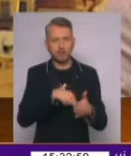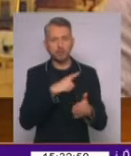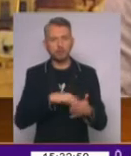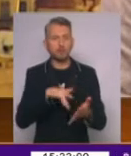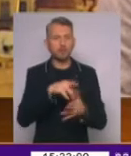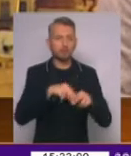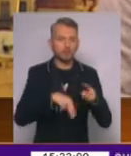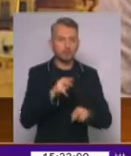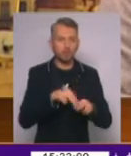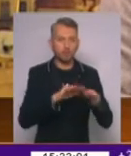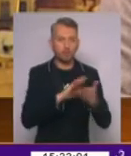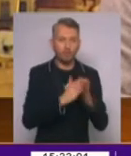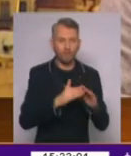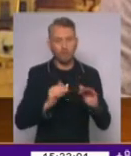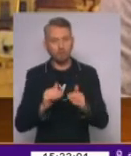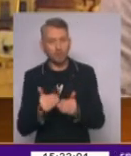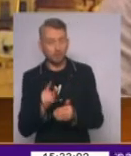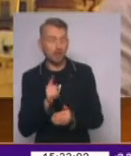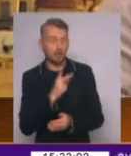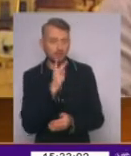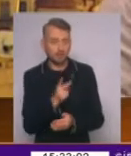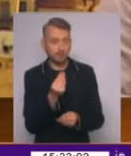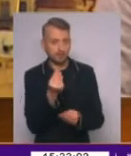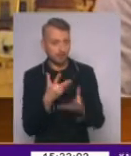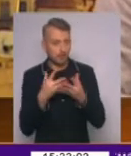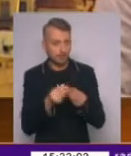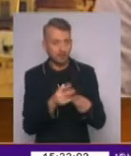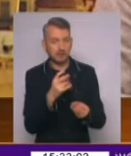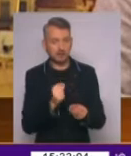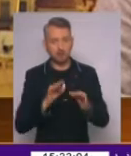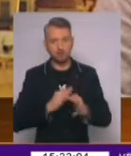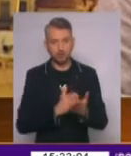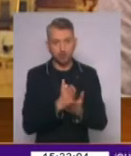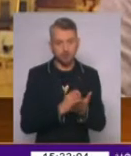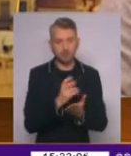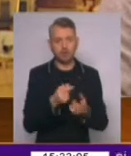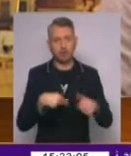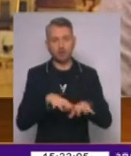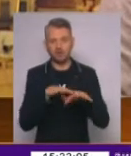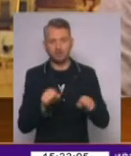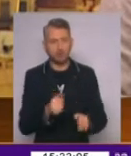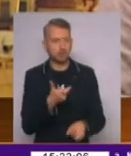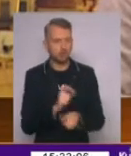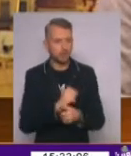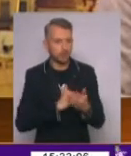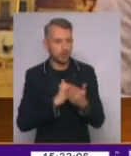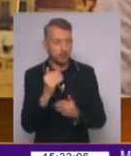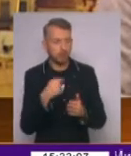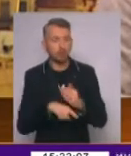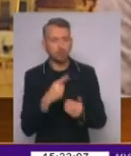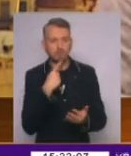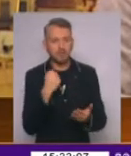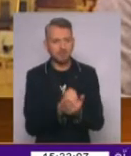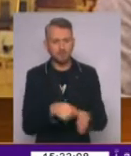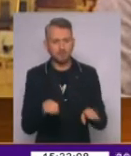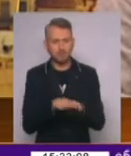обмеження. Але, знову ж таки, очевидно, що грошовий тиск на чиновників, на органи влади є надвисоким, тому що приймаються